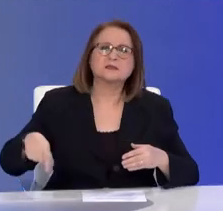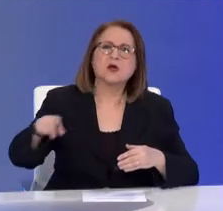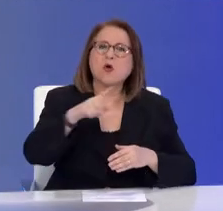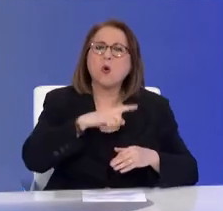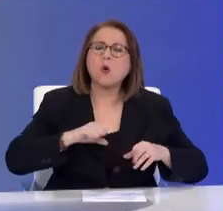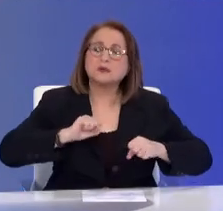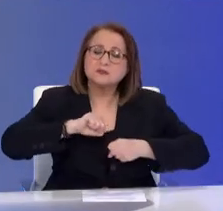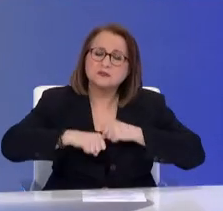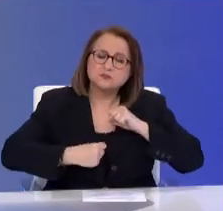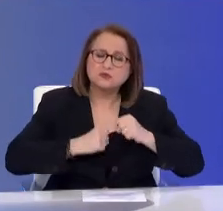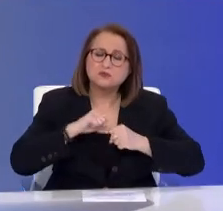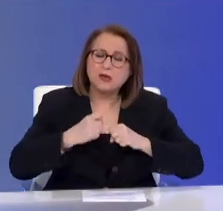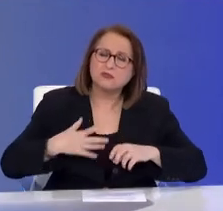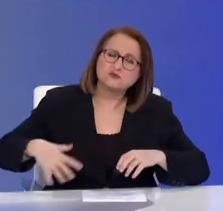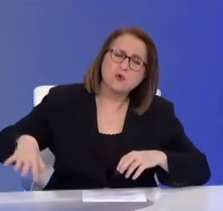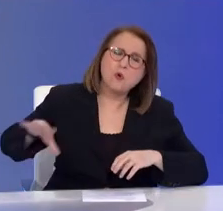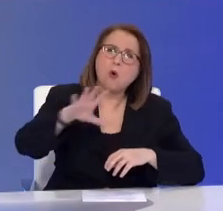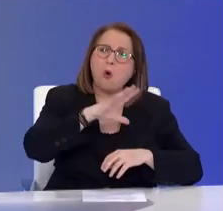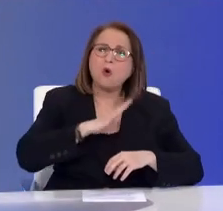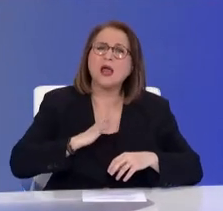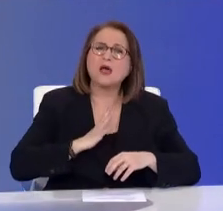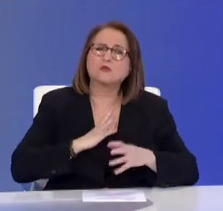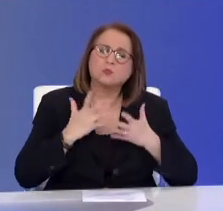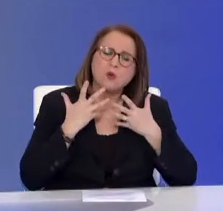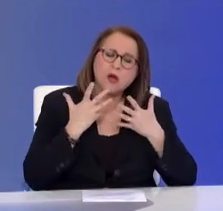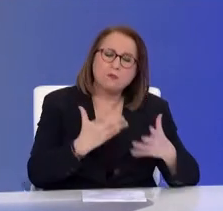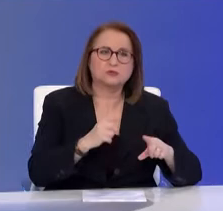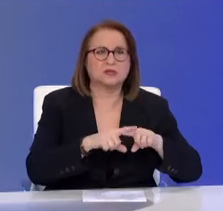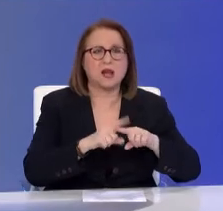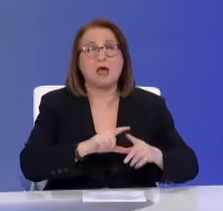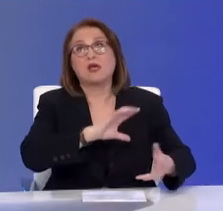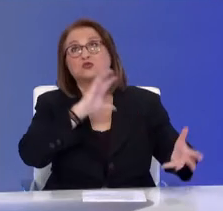προσπάθειες όλων των φιλελλήνων ανά τον κόσμο. Σας ευχαριστώ πάρα πολύ.